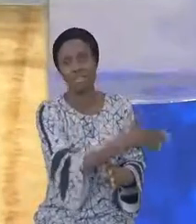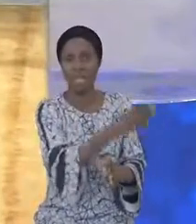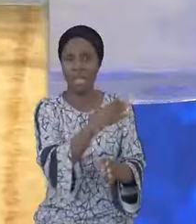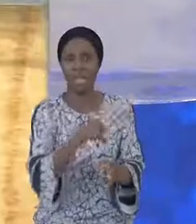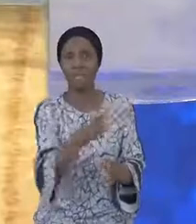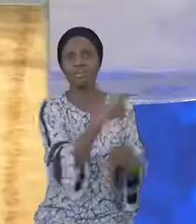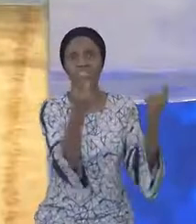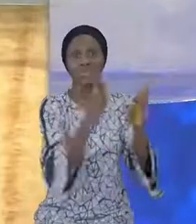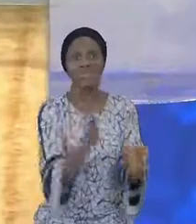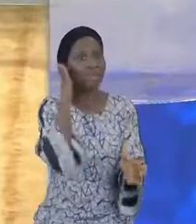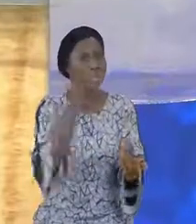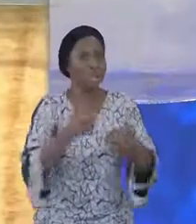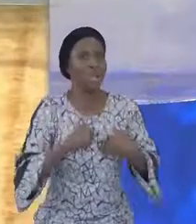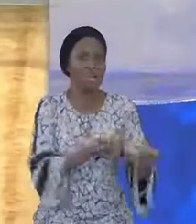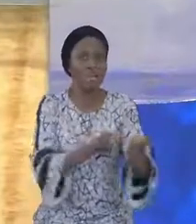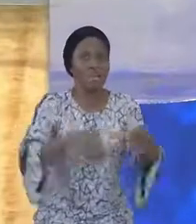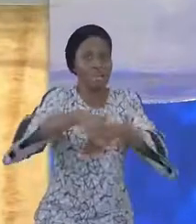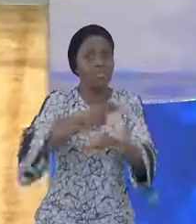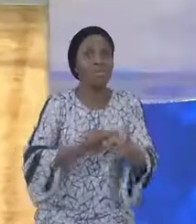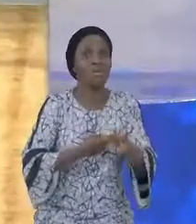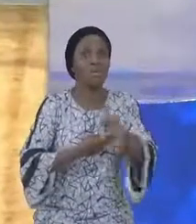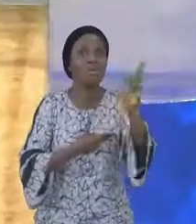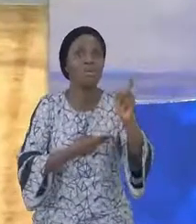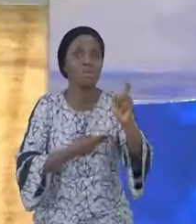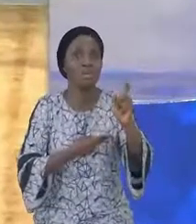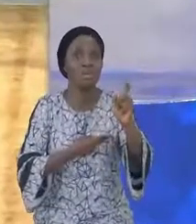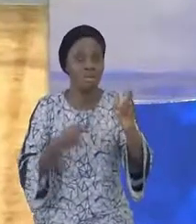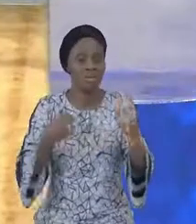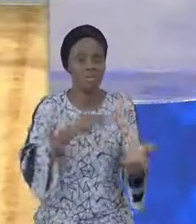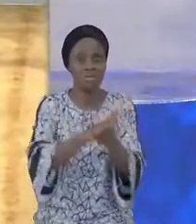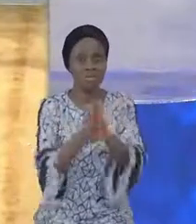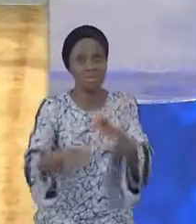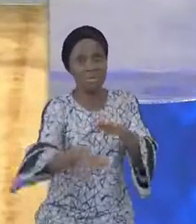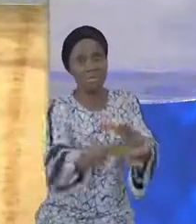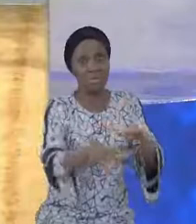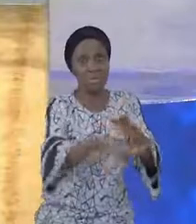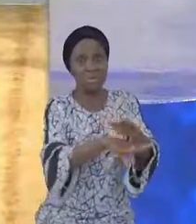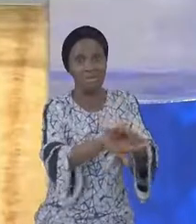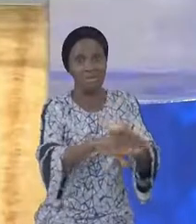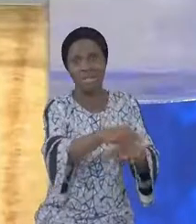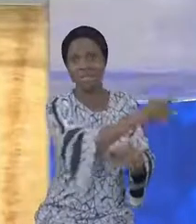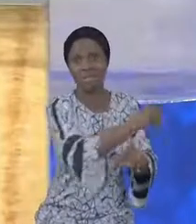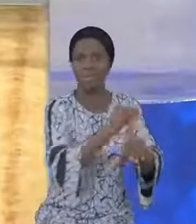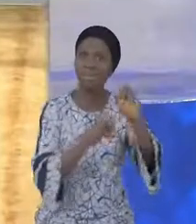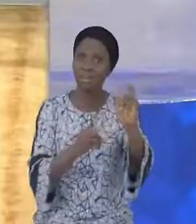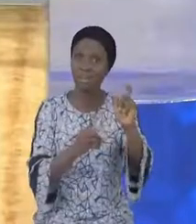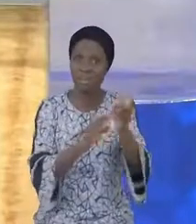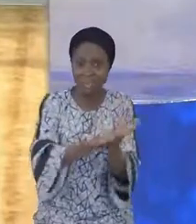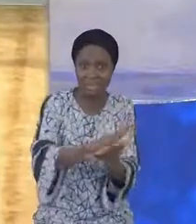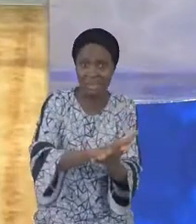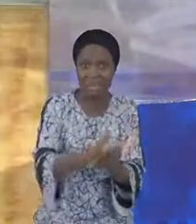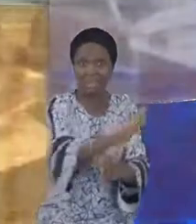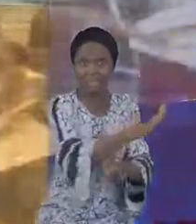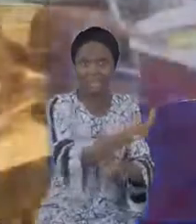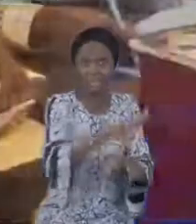pour que ces incroyants aient la domination sur nous, que nous soyons leurs seuls pieds et qu'ils nettoient leurs pieds sur notre